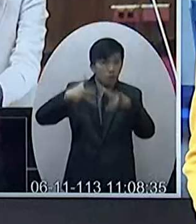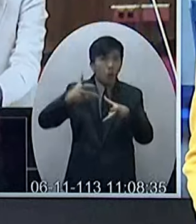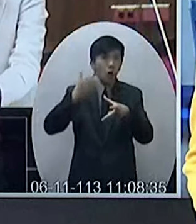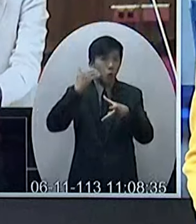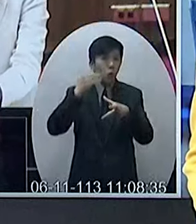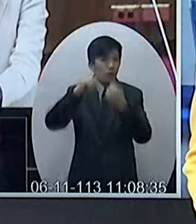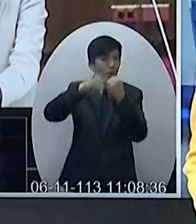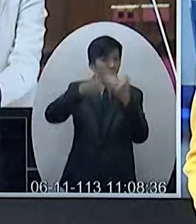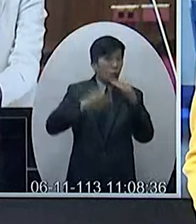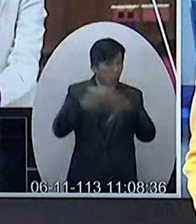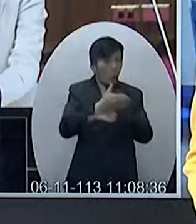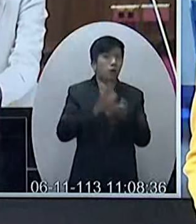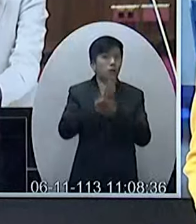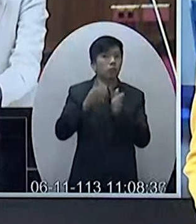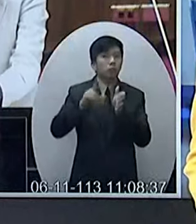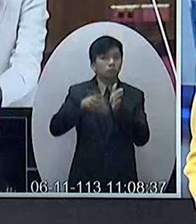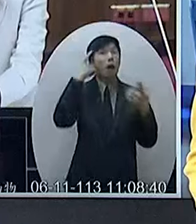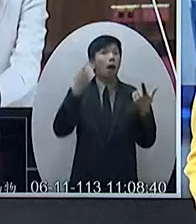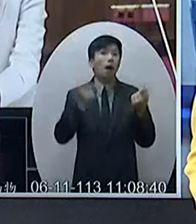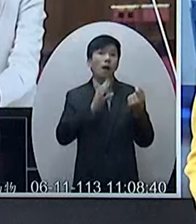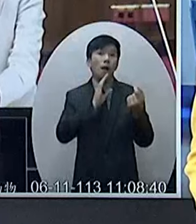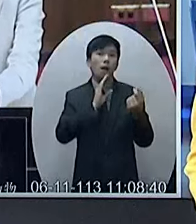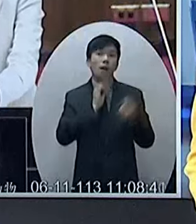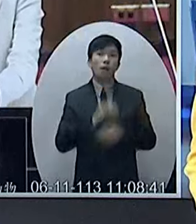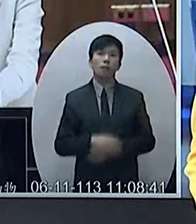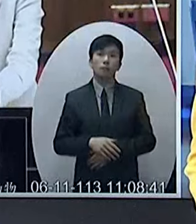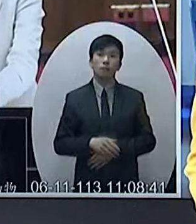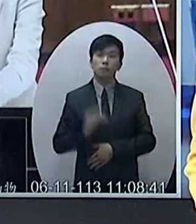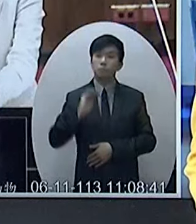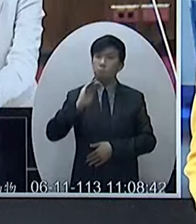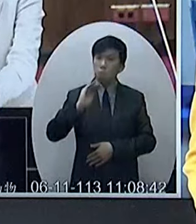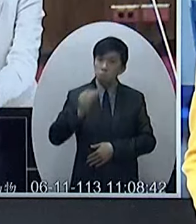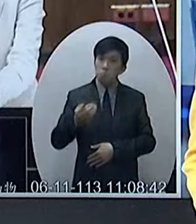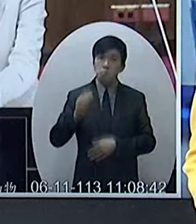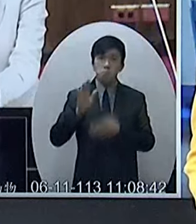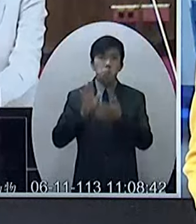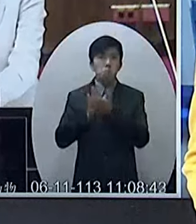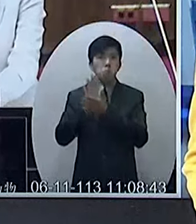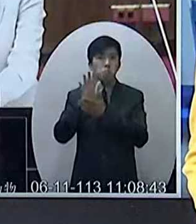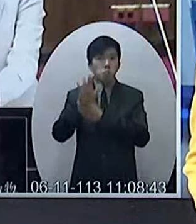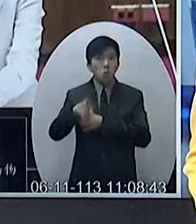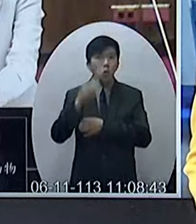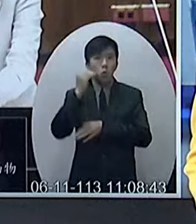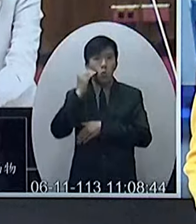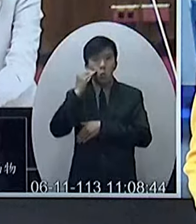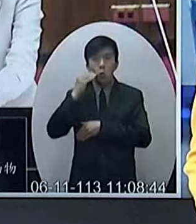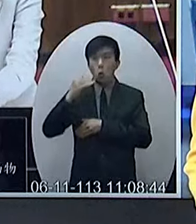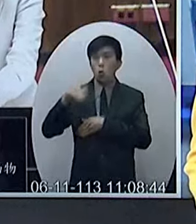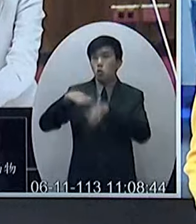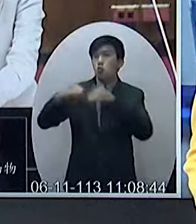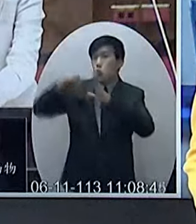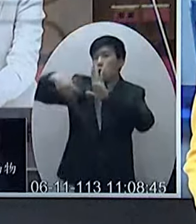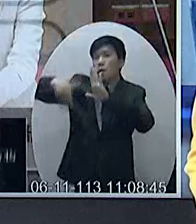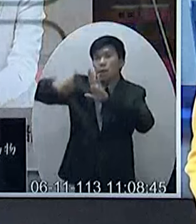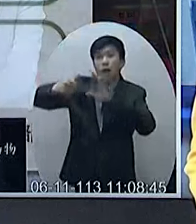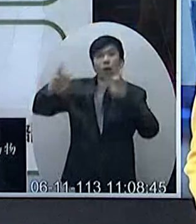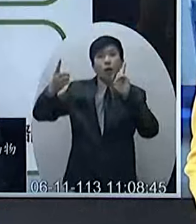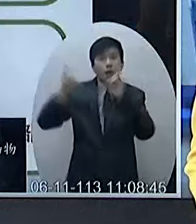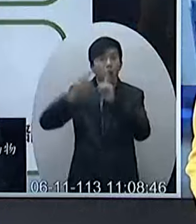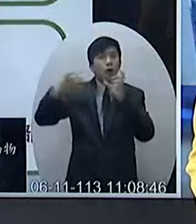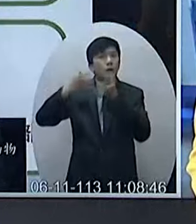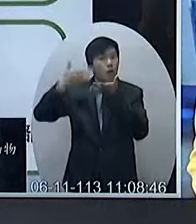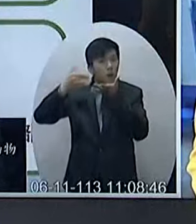民进党呢党团参叙过后，他改口声称没有考虑核电。上午立委柯志恩他质询时揶揄，哇，吃了一